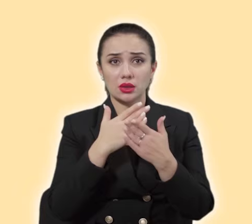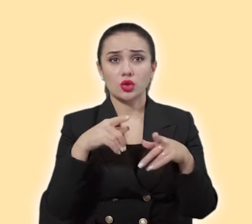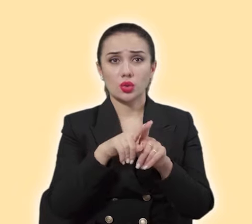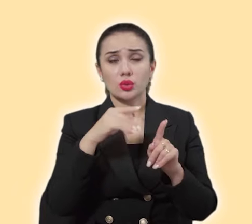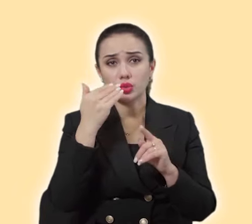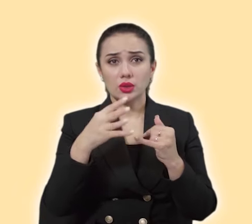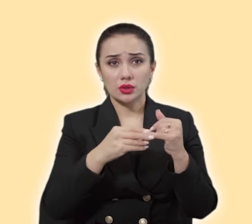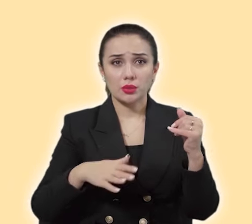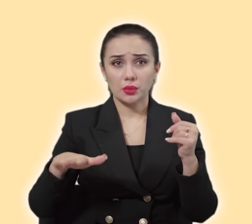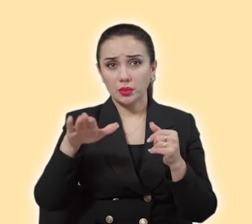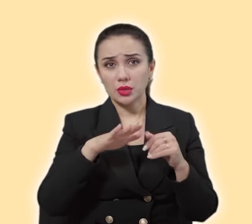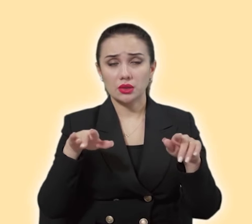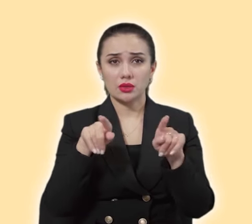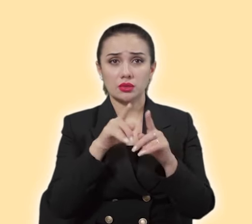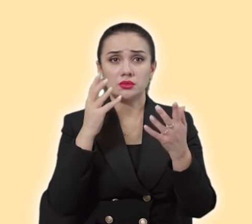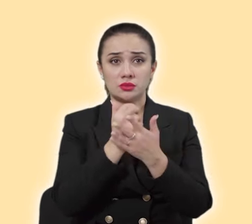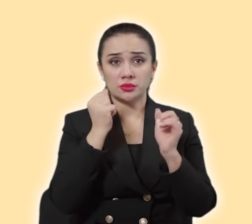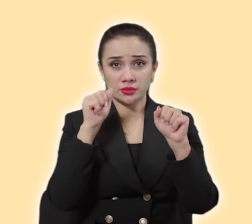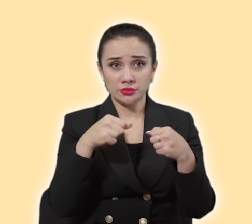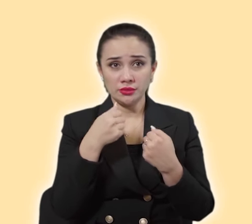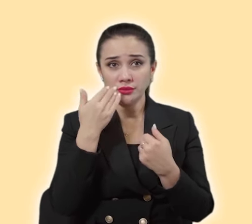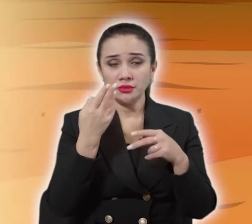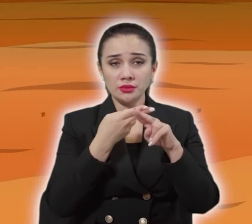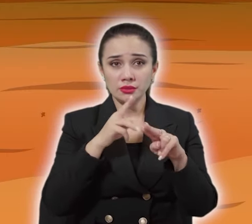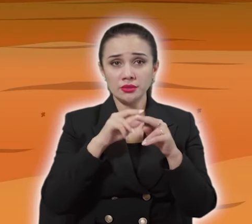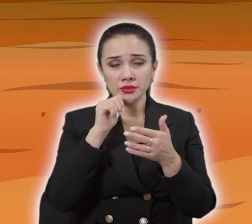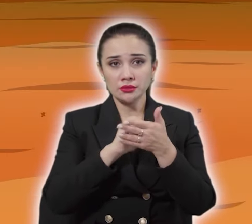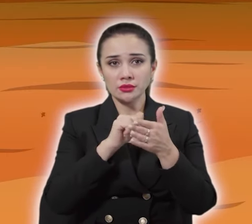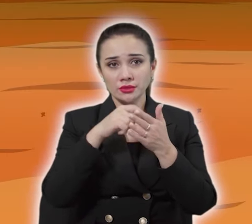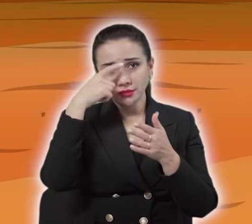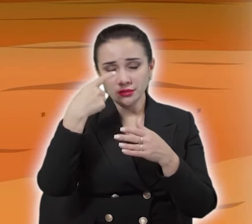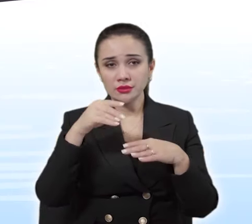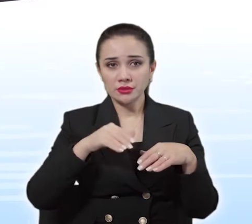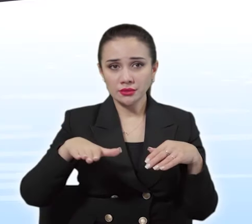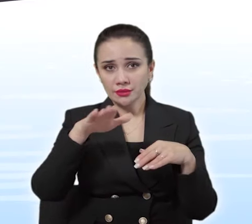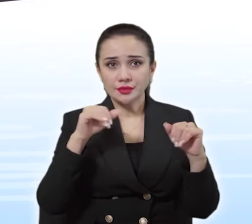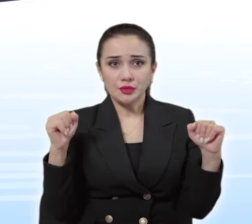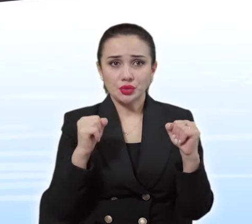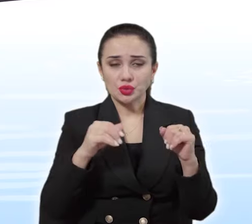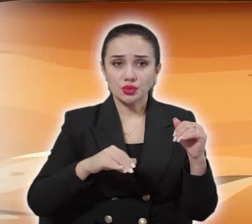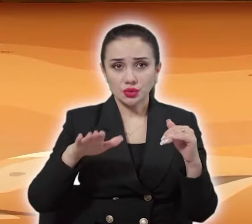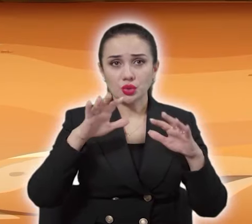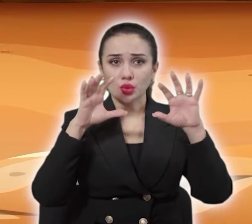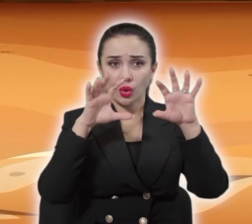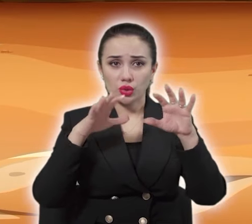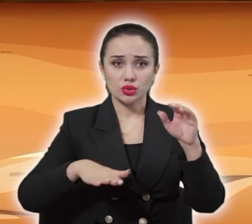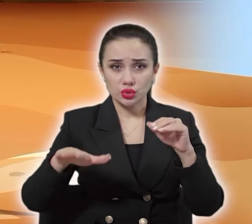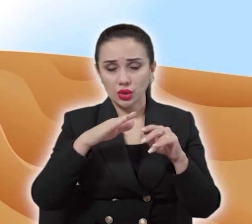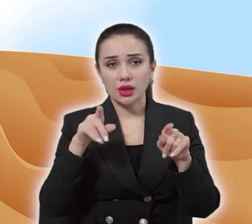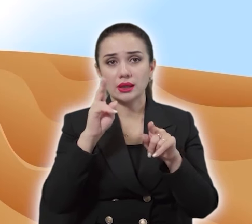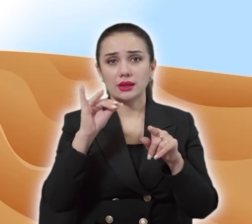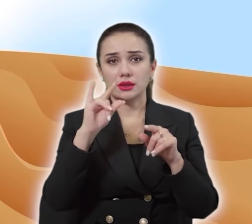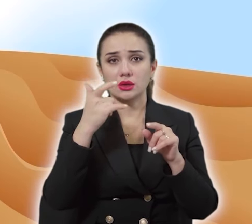egallaydi va ularni yerning barcha qit'alarida topish mumkin. Shuning uchun issiq cho'llar, sovuq cho'llar, tog'li